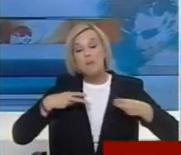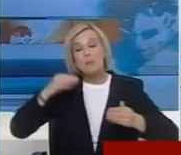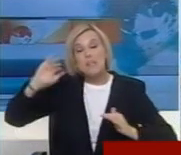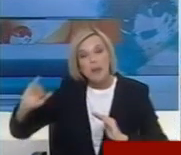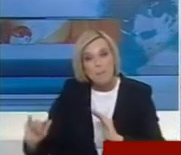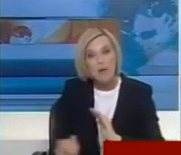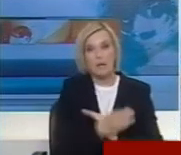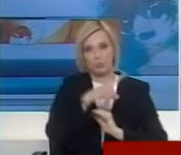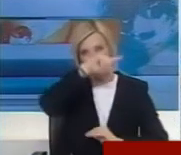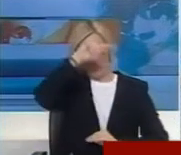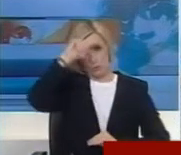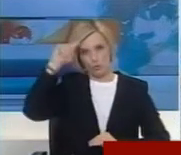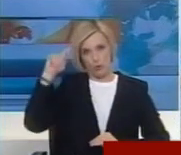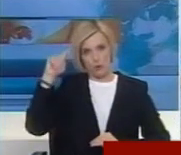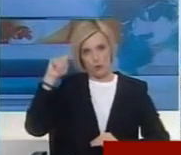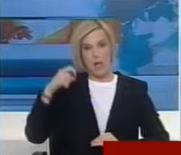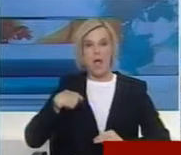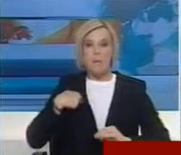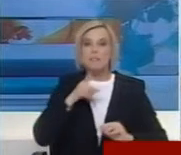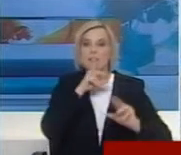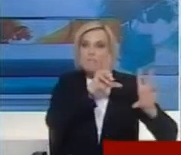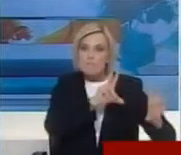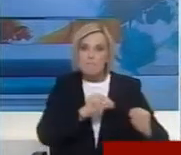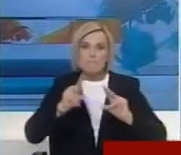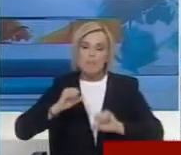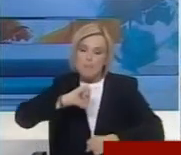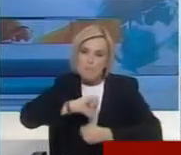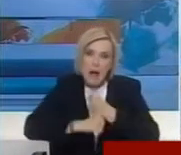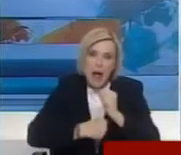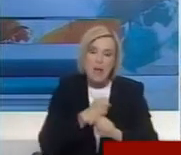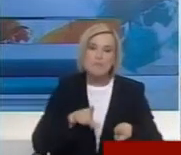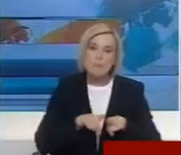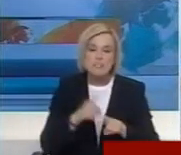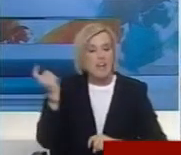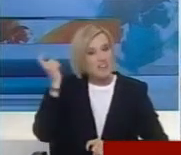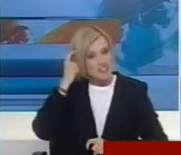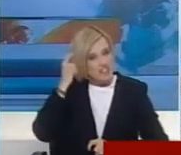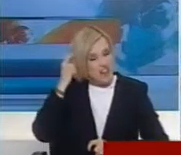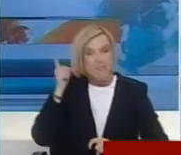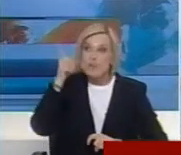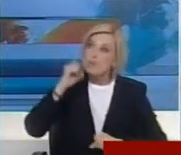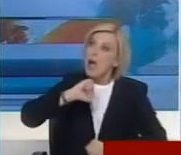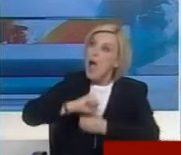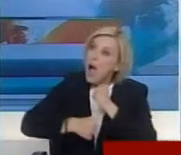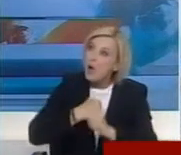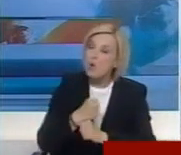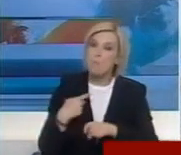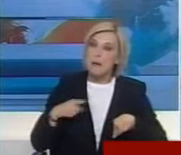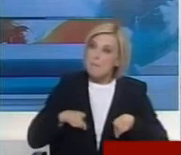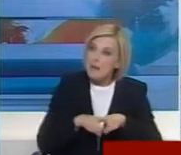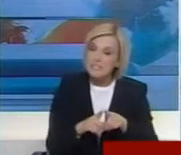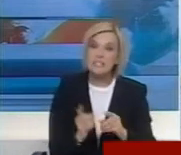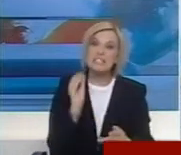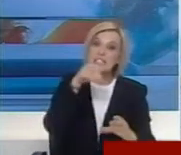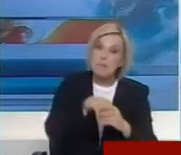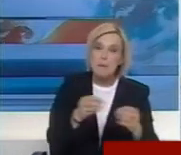τους. Είμαστε συναγωνιστές. Καταλαβαίνουμε τον αγώνα τους. Συμπάσχουμε με αυτούς, συμμετέχουμε στα μέτρα